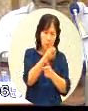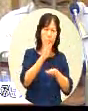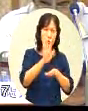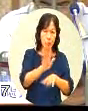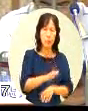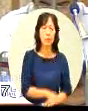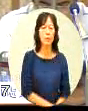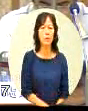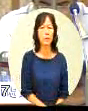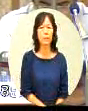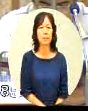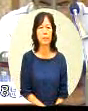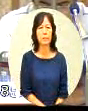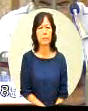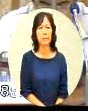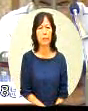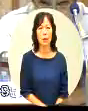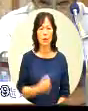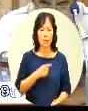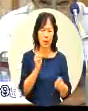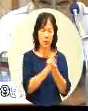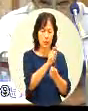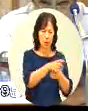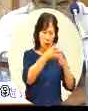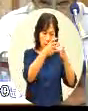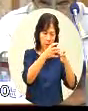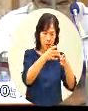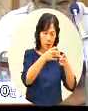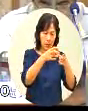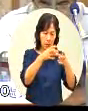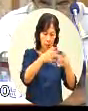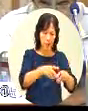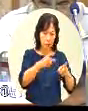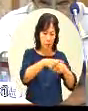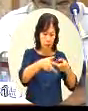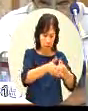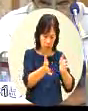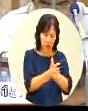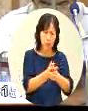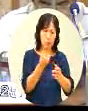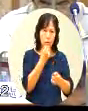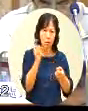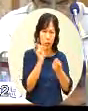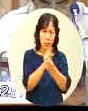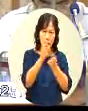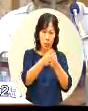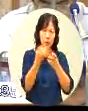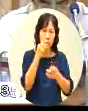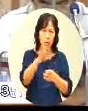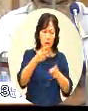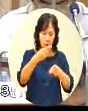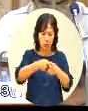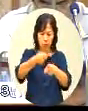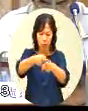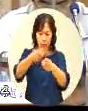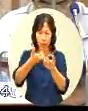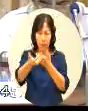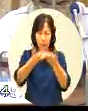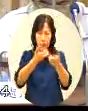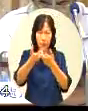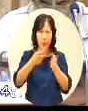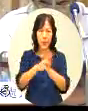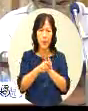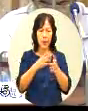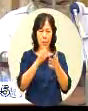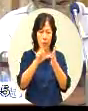那我们也跟捷运局这边成立了一个小组，对于这个时项还有这个时制的分配哈，我们